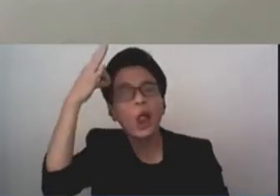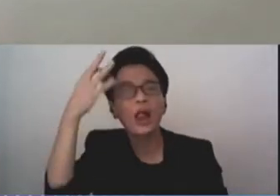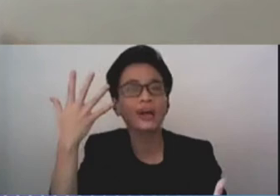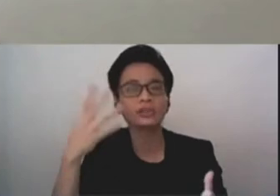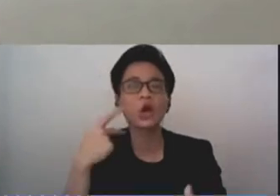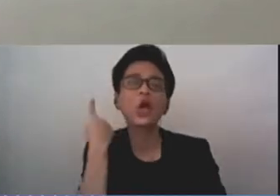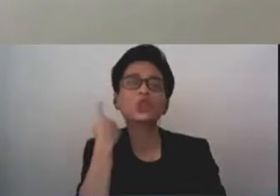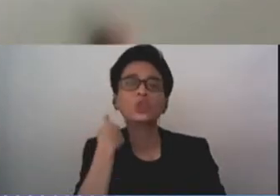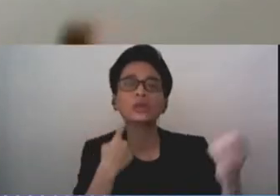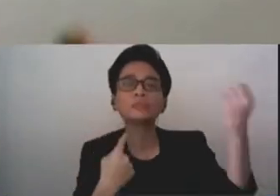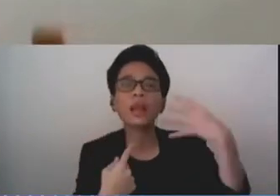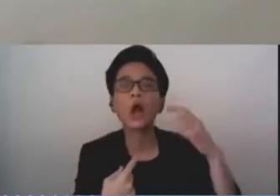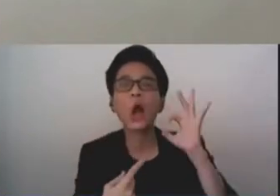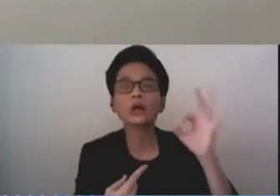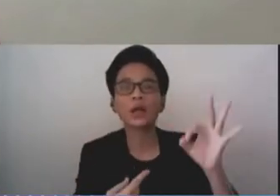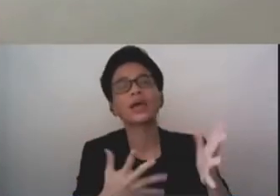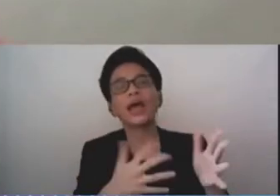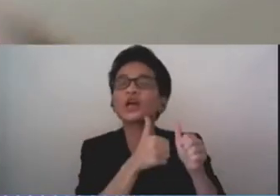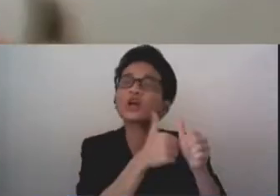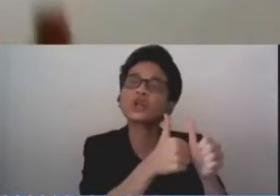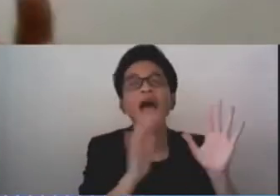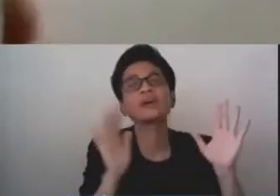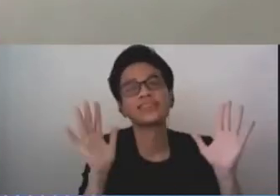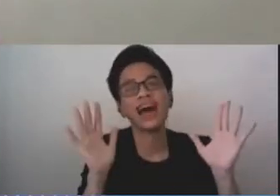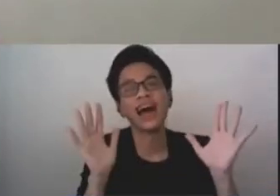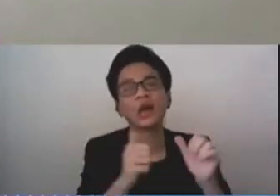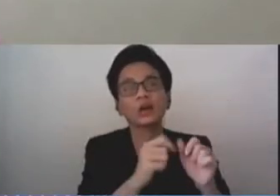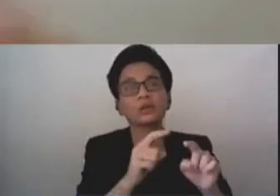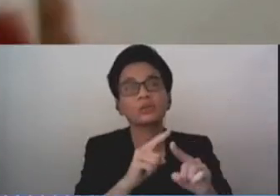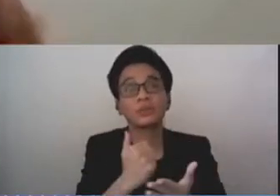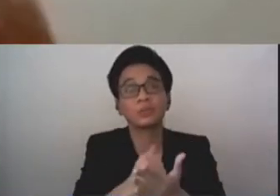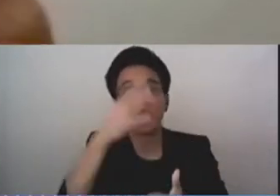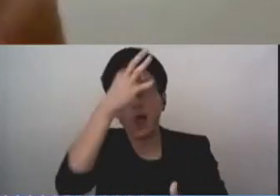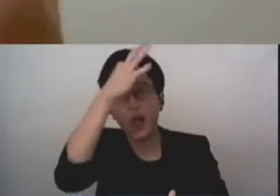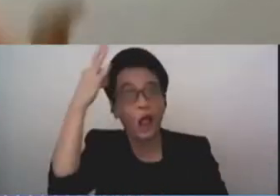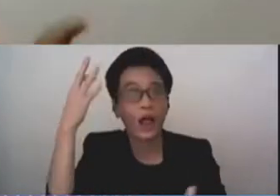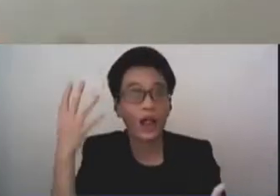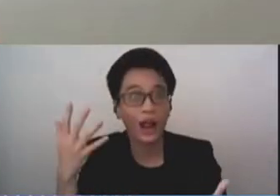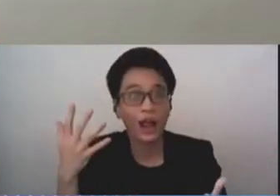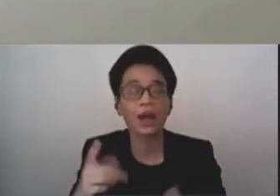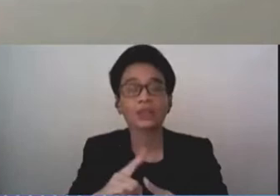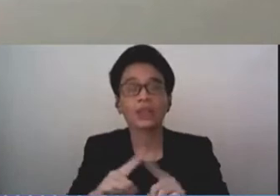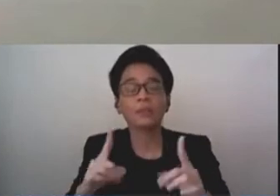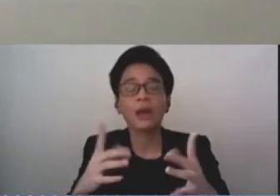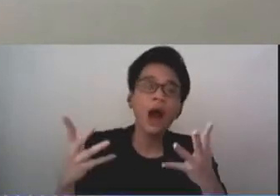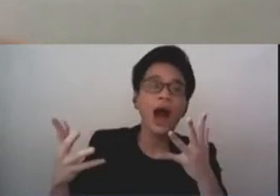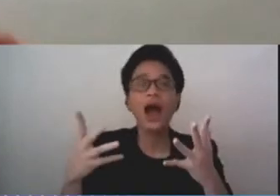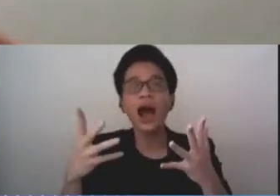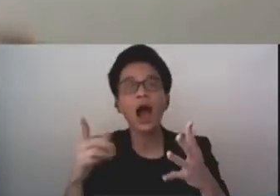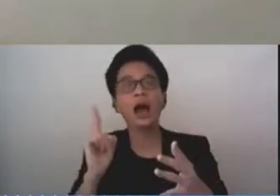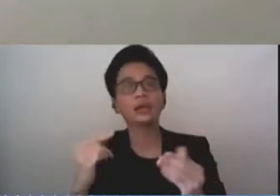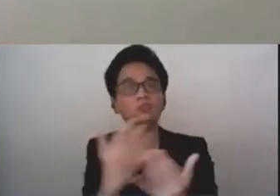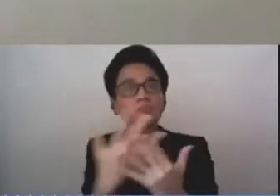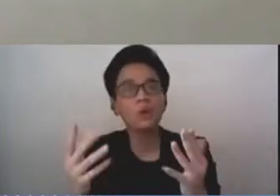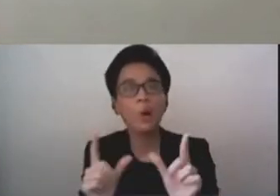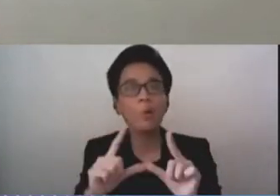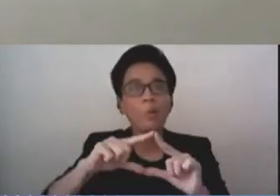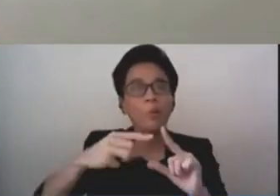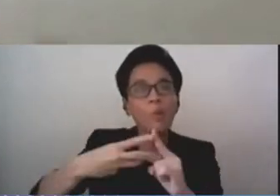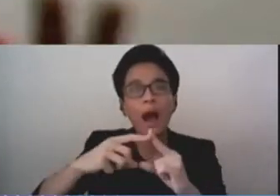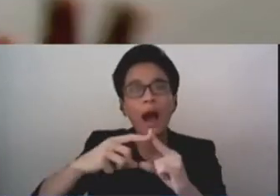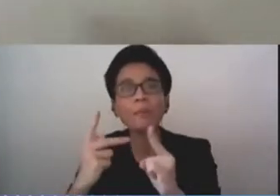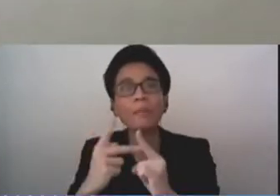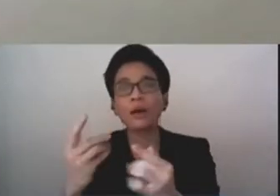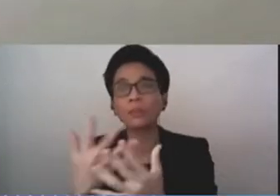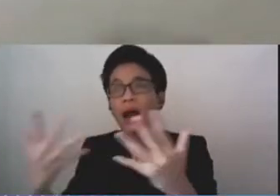dokter bilang oke, ya, kayak gitu. Dan ternyata, oh itu adalah sebuah gap, kayak gitu.